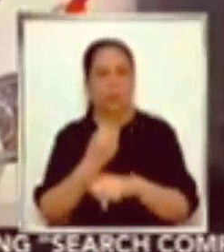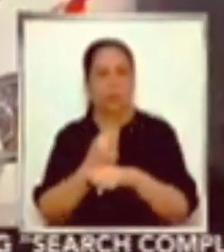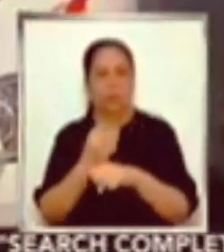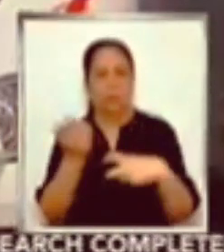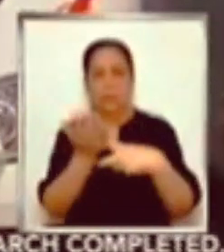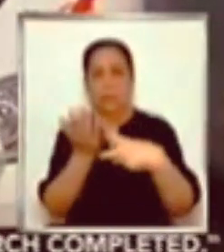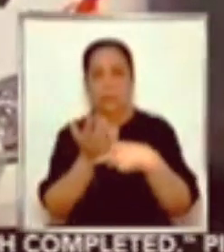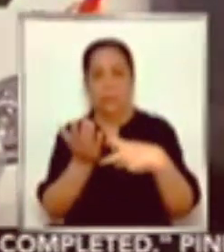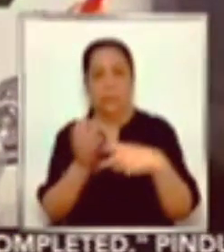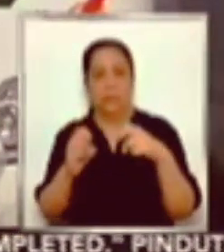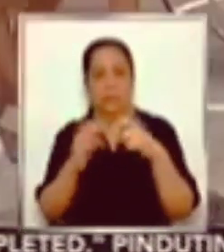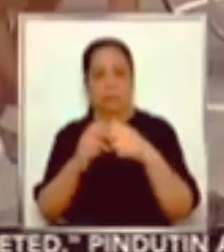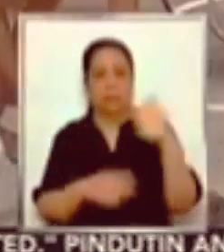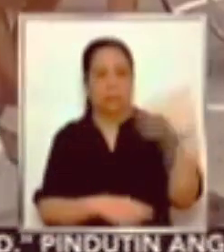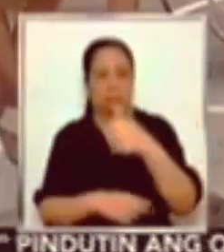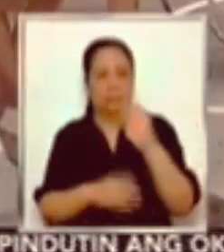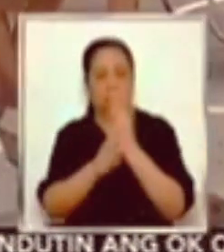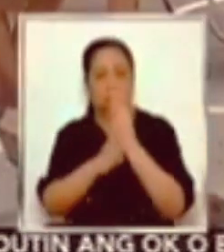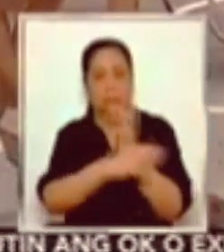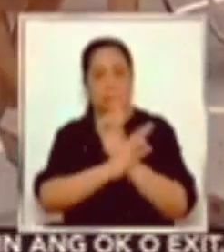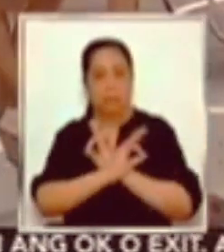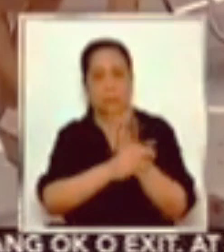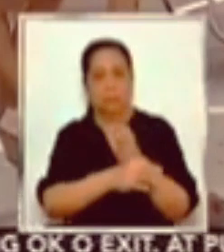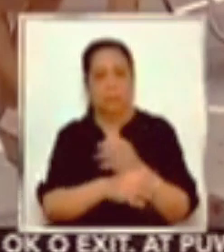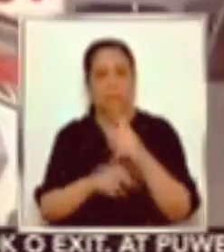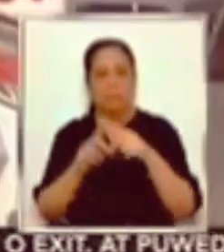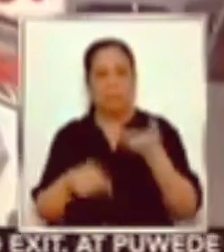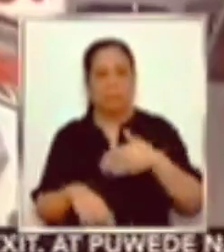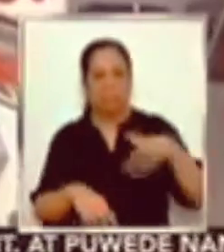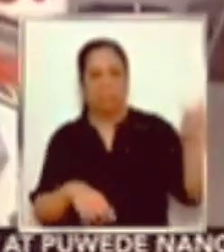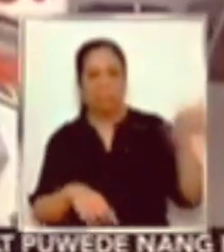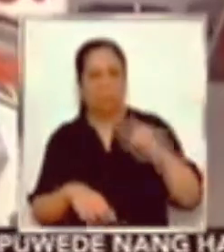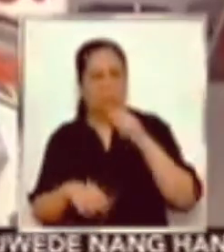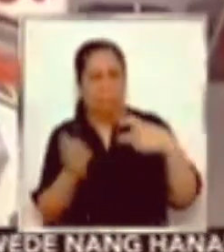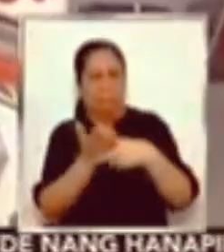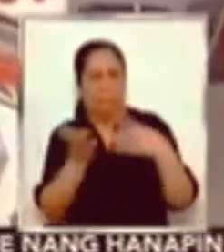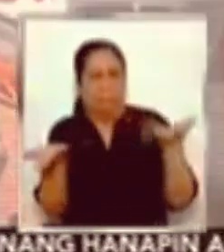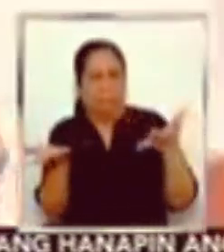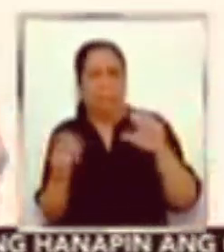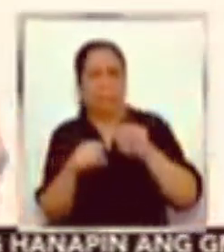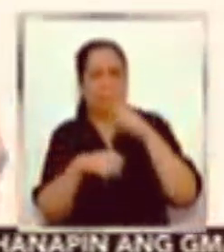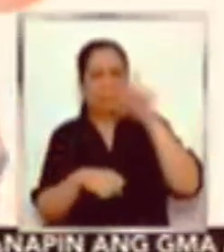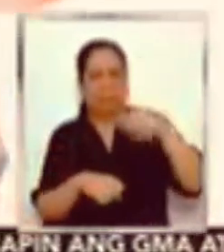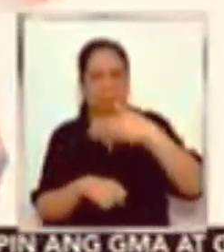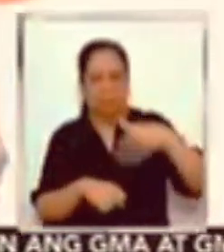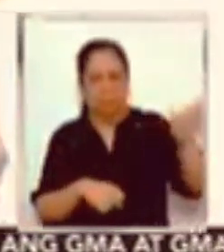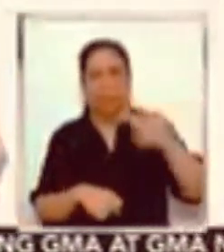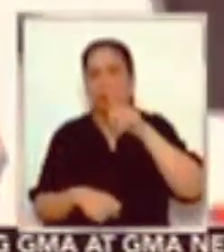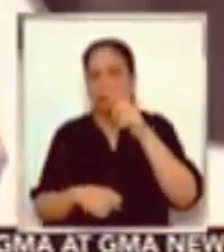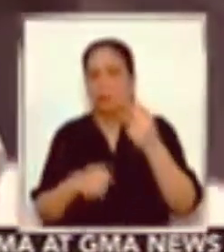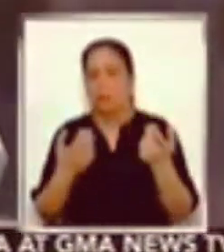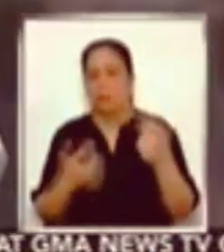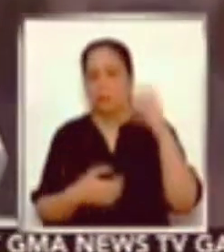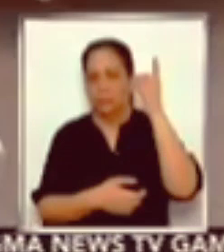kahit maging shuttle ang bus, hindi naman kailangan ng tulad nila dahil walang titiket ang pasahero. Maswerte pa si Daniel Balitaan